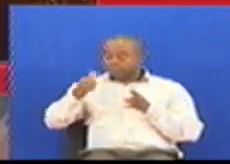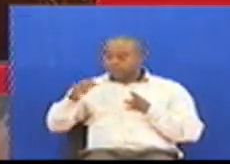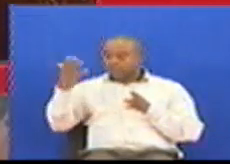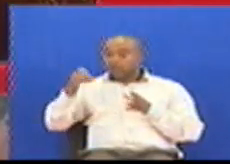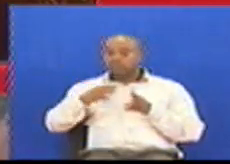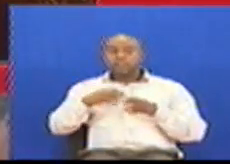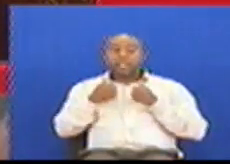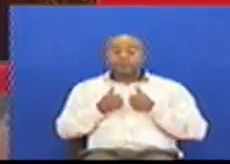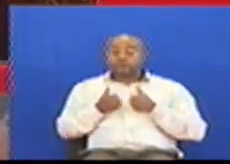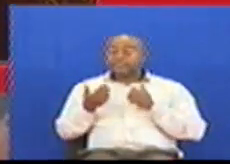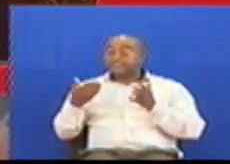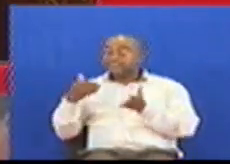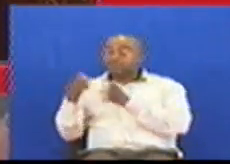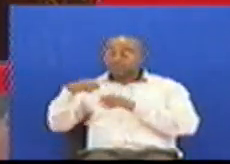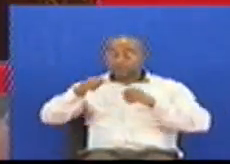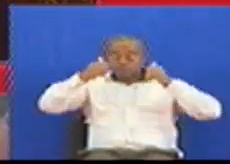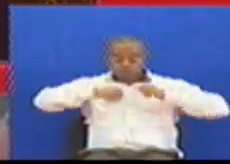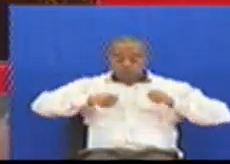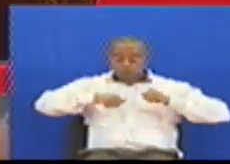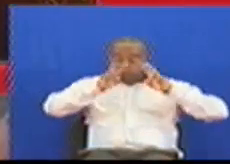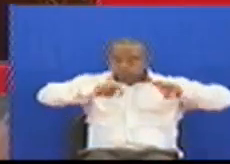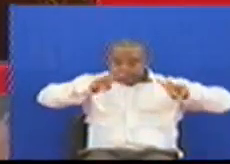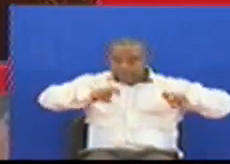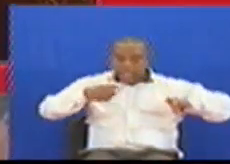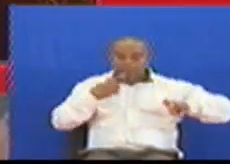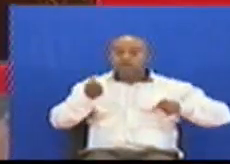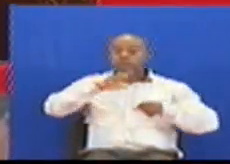alipokuja kukagua hospitali yetu ya wilaya kwamba angetuongeza shilingi milioni